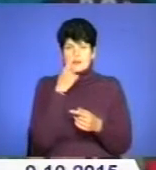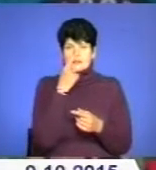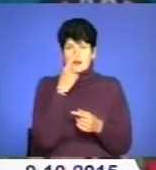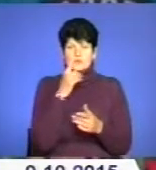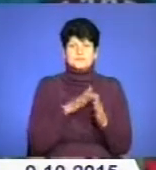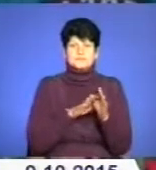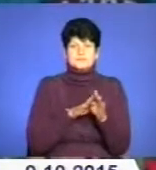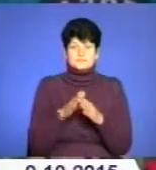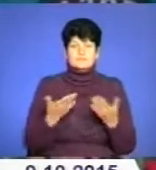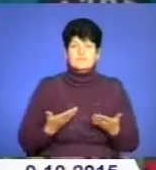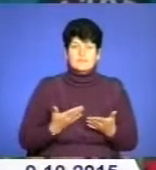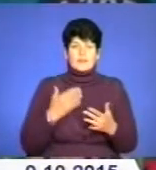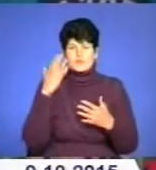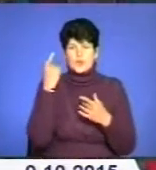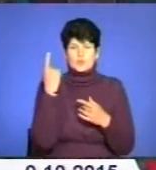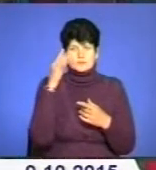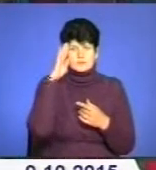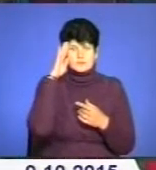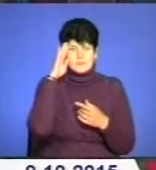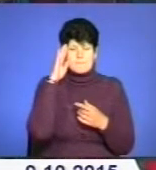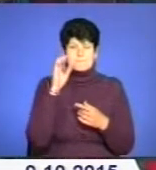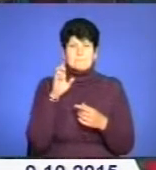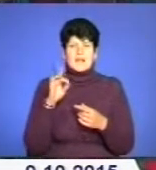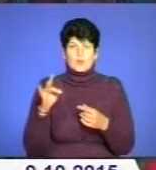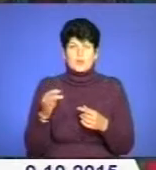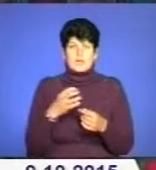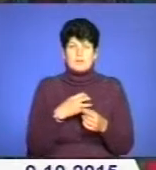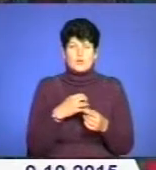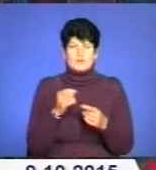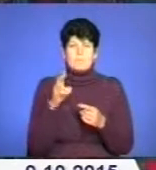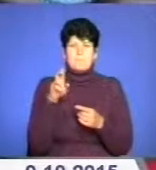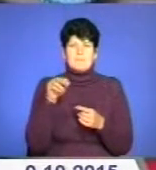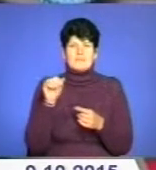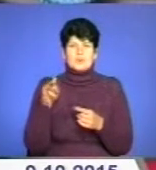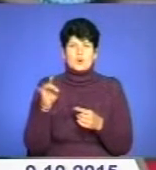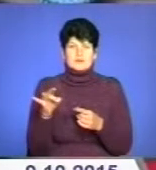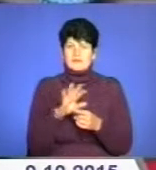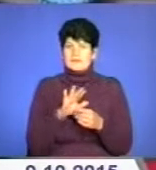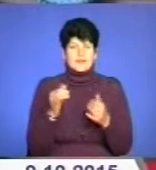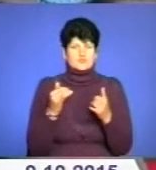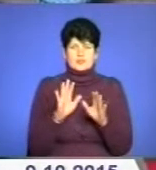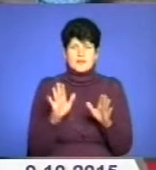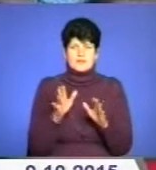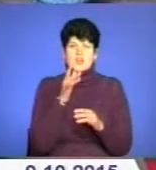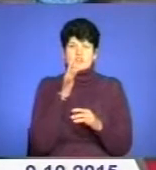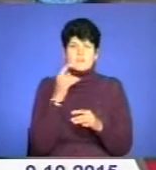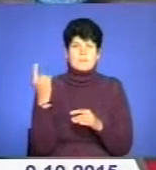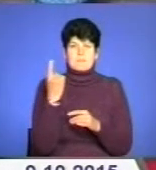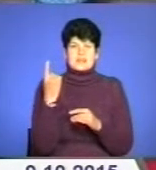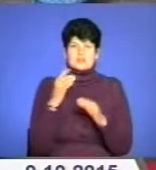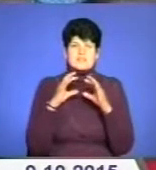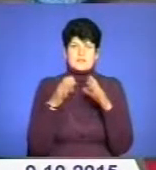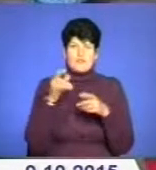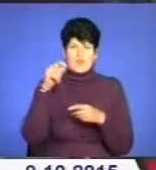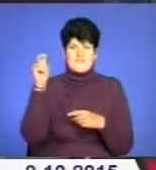втілили в життя ідею одного з бійців – брелоки та медальйони з патронів. Проте не сучасних, а з часів Першої світової